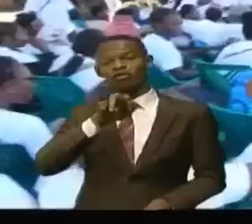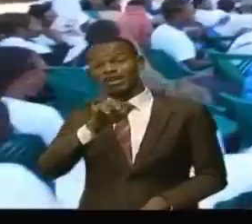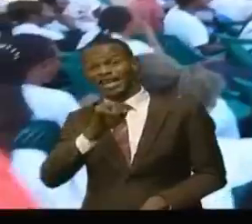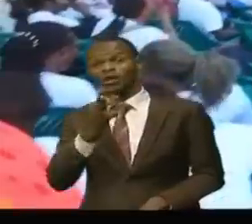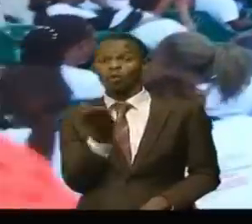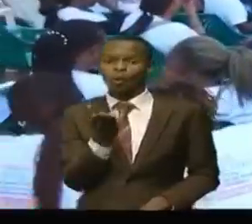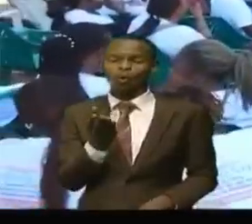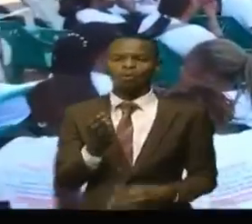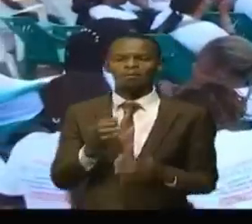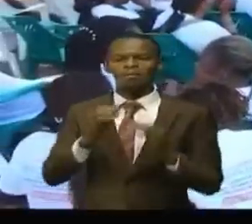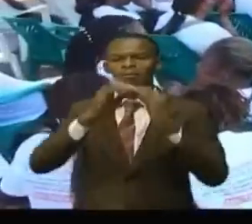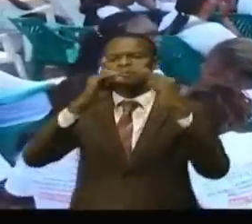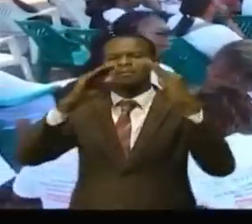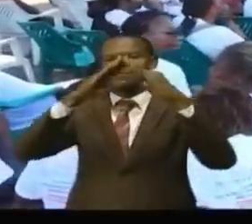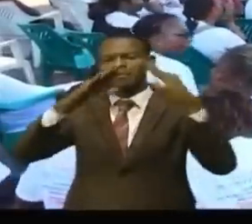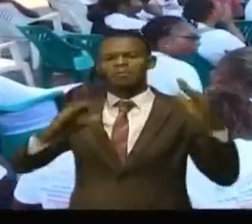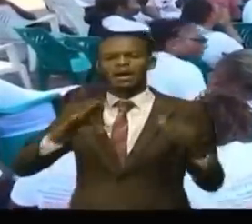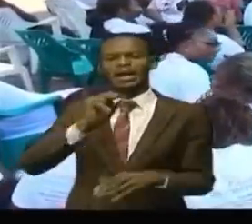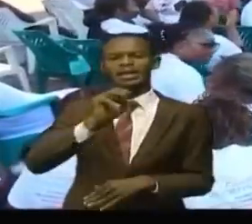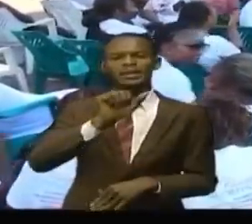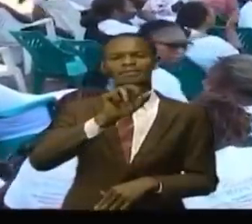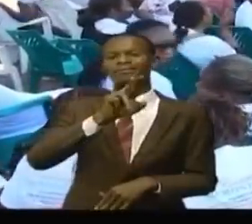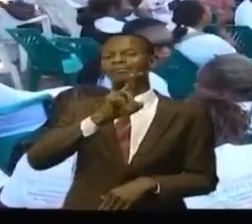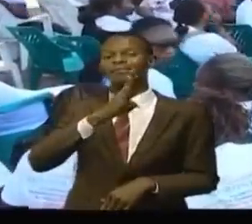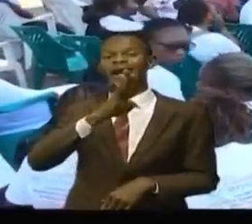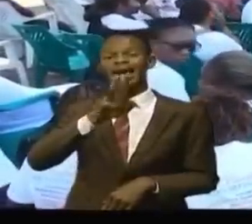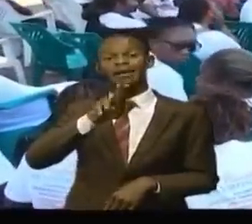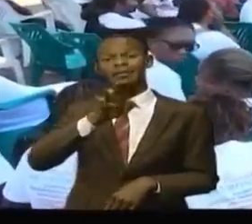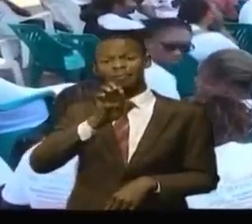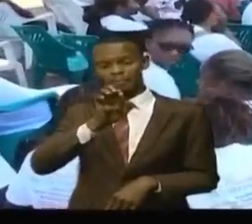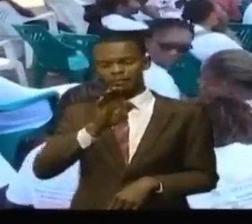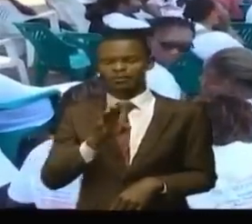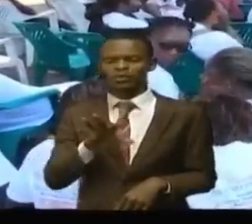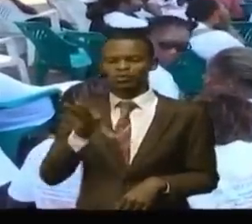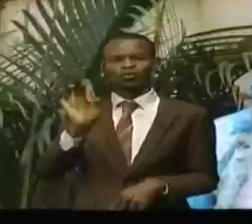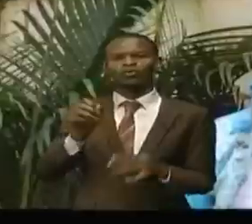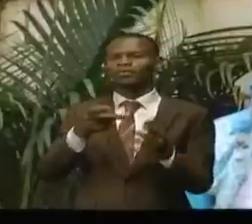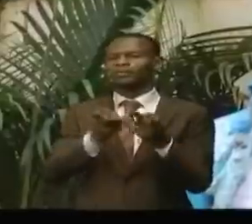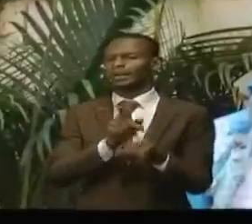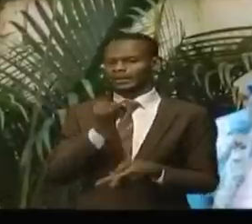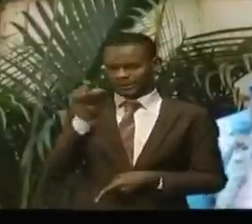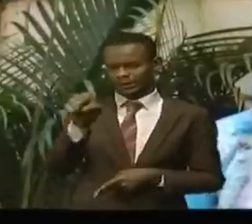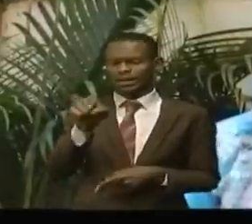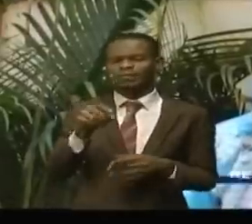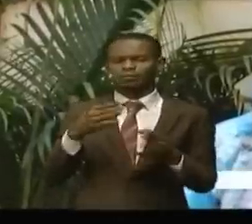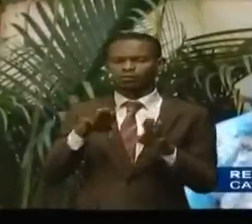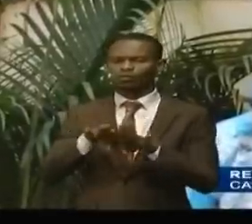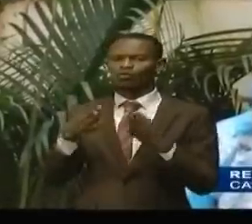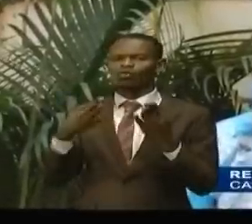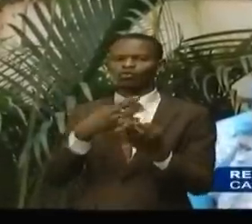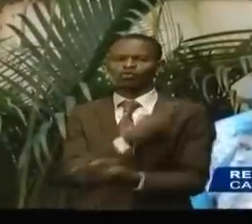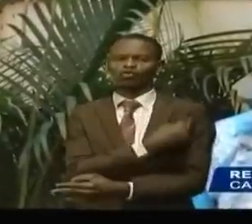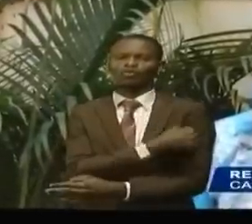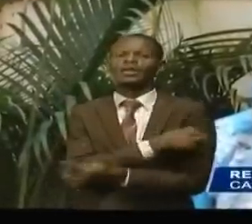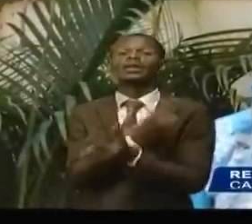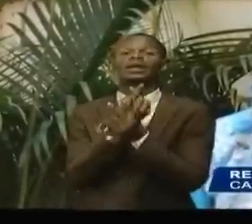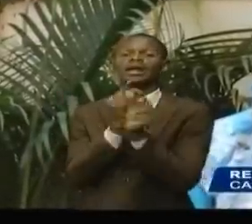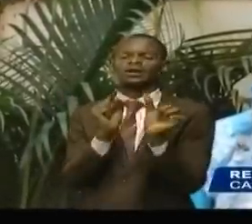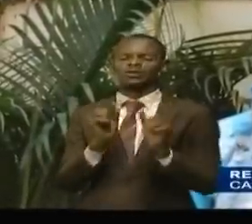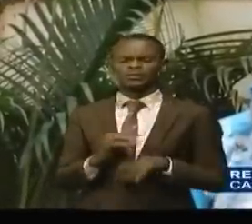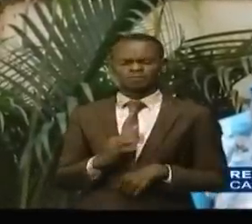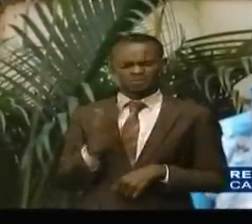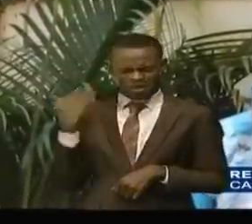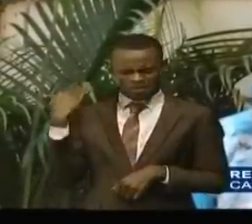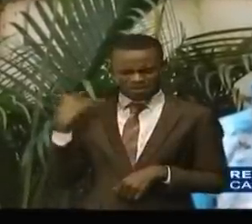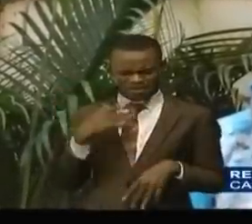un lieu dans ces milieux. Nous avons ouvert récemment un centre de coupe et couture pour